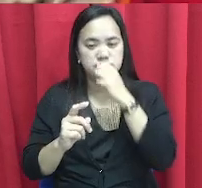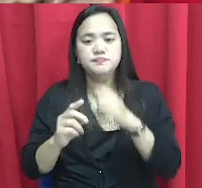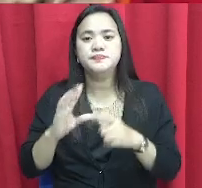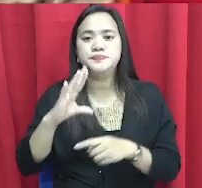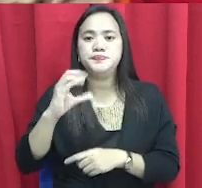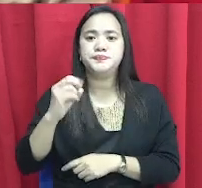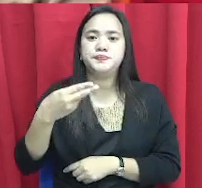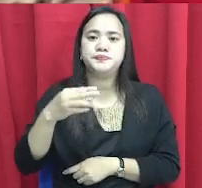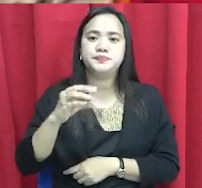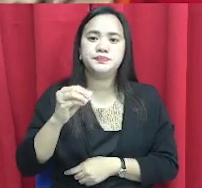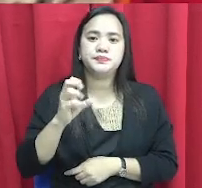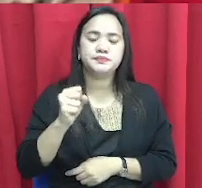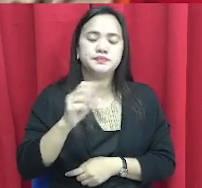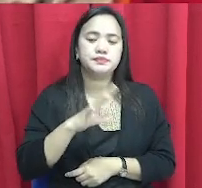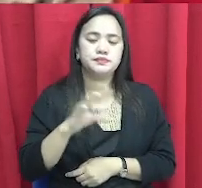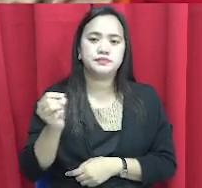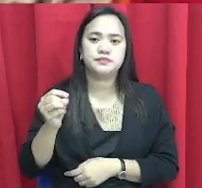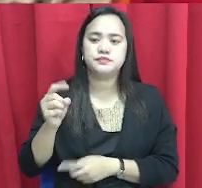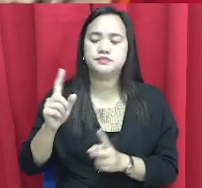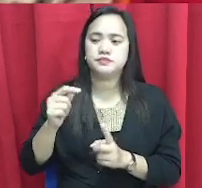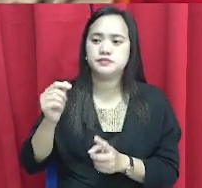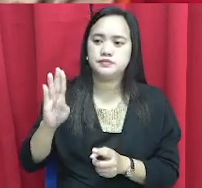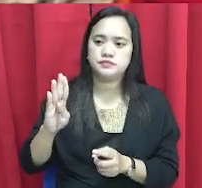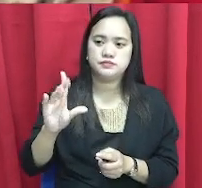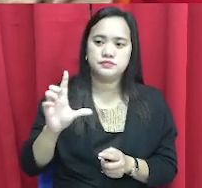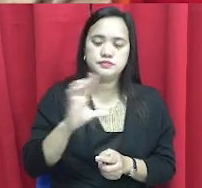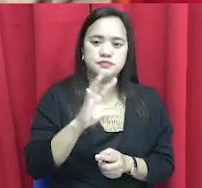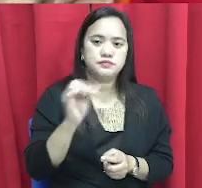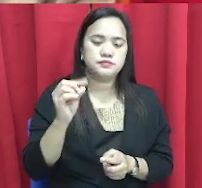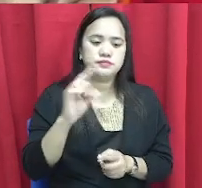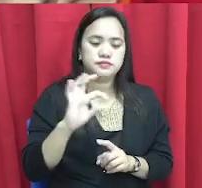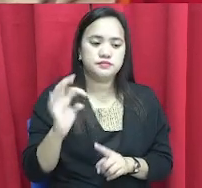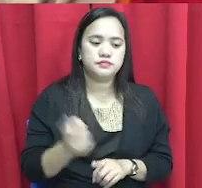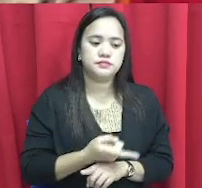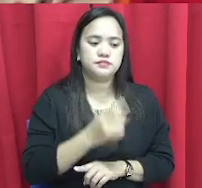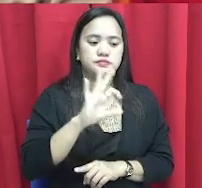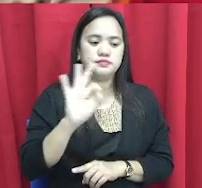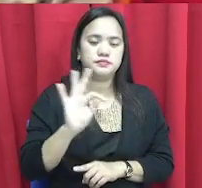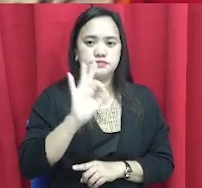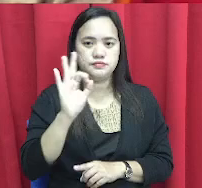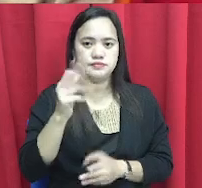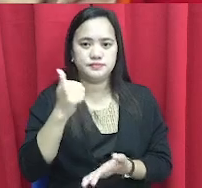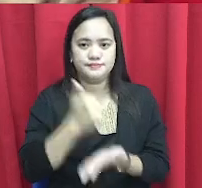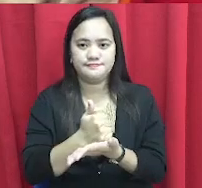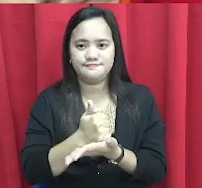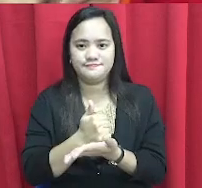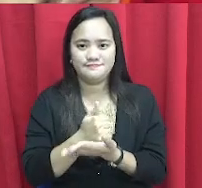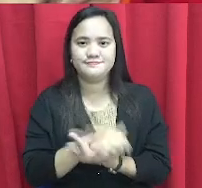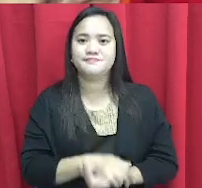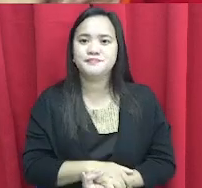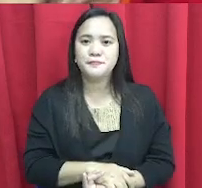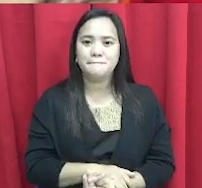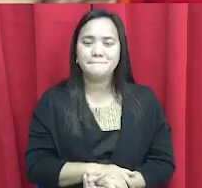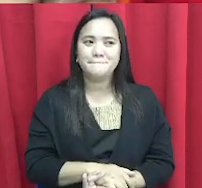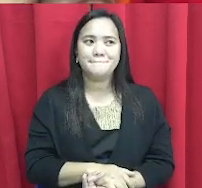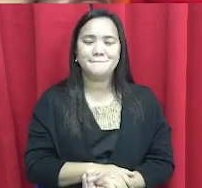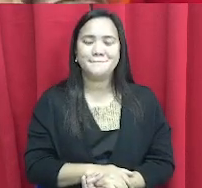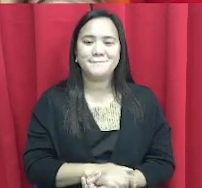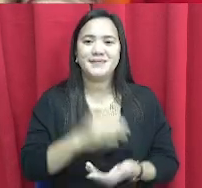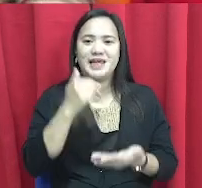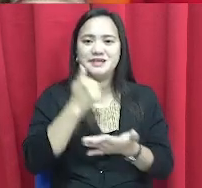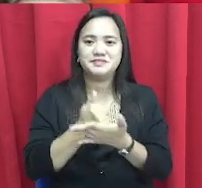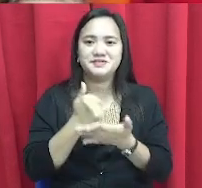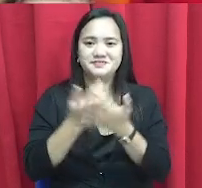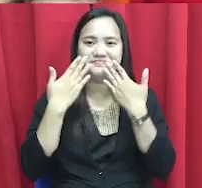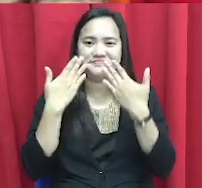co-host po main host po dito ng Baptist lunch ng Friday Uh episode Magandang tanghali po Amen Maraming maraming